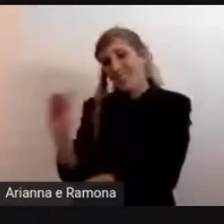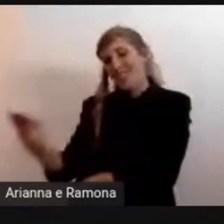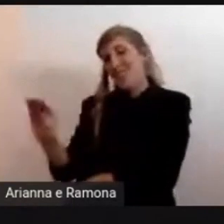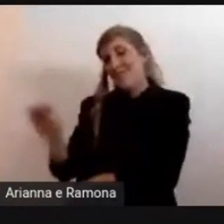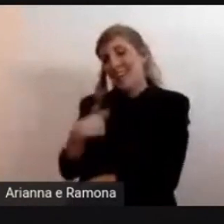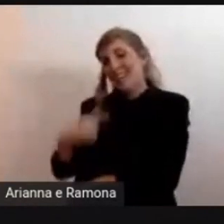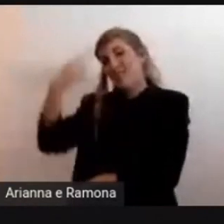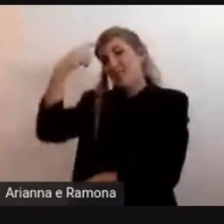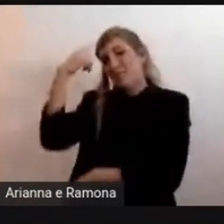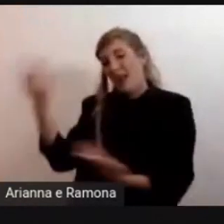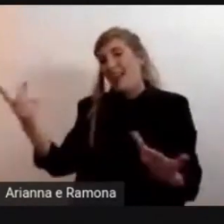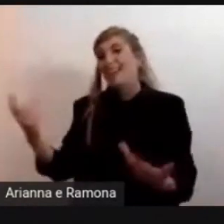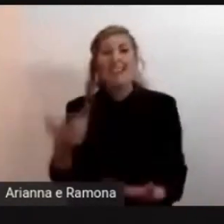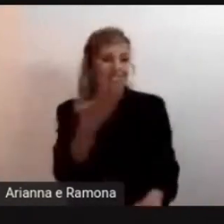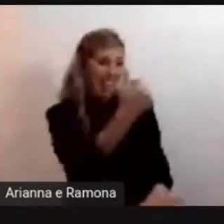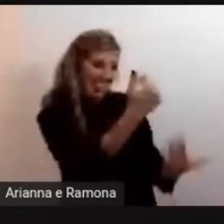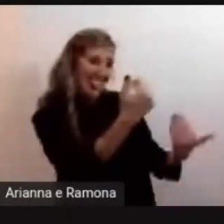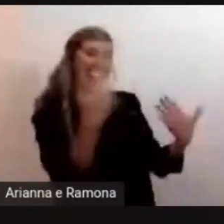faccio